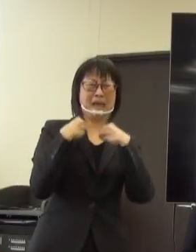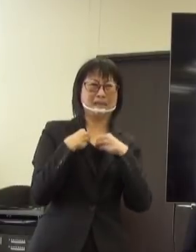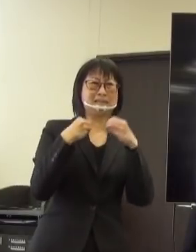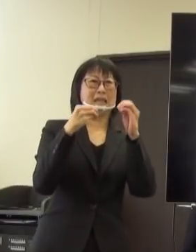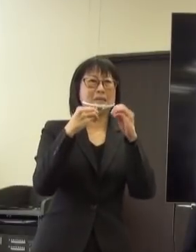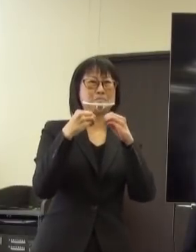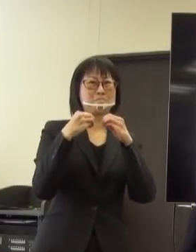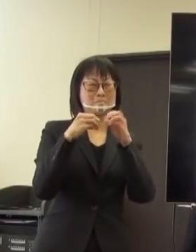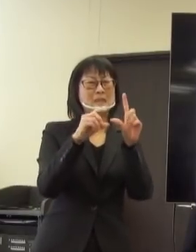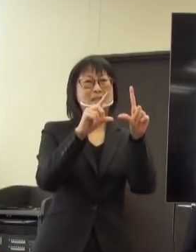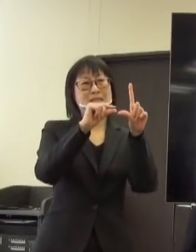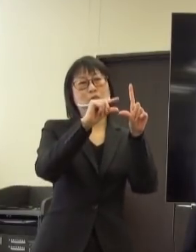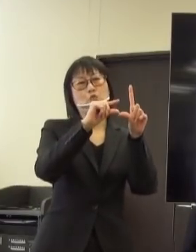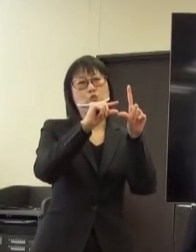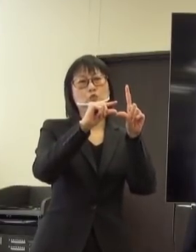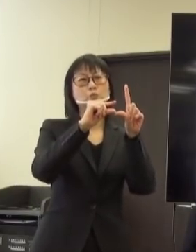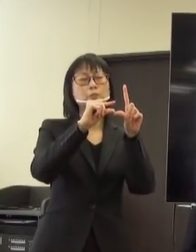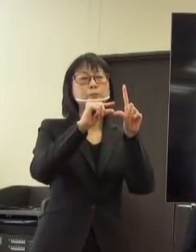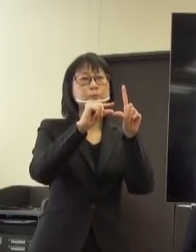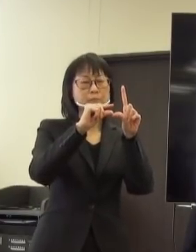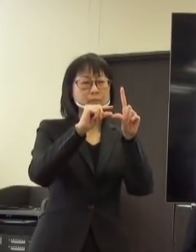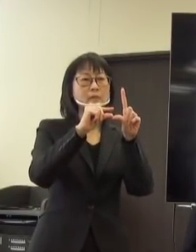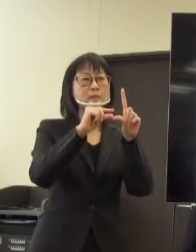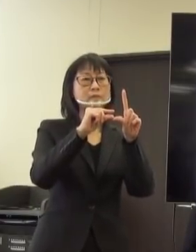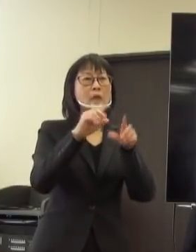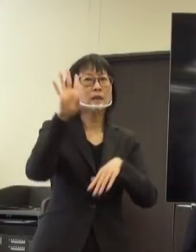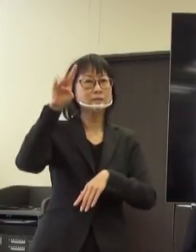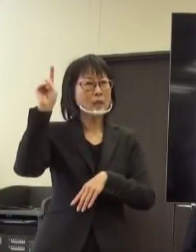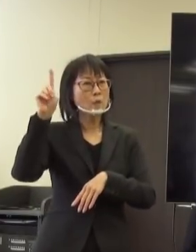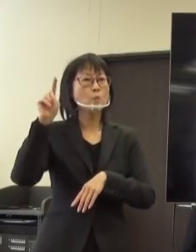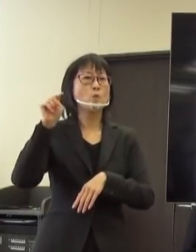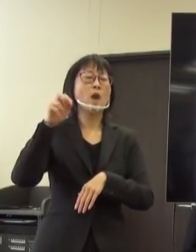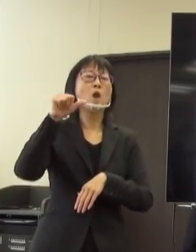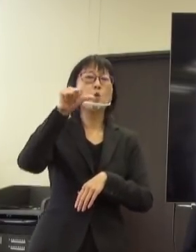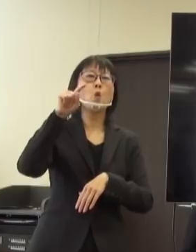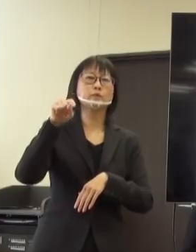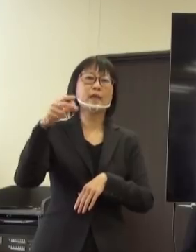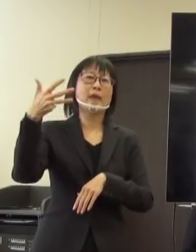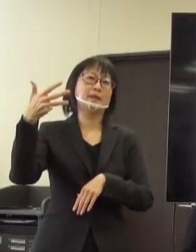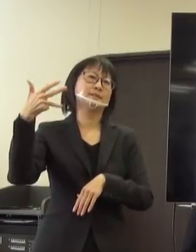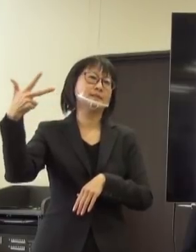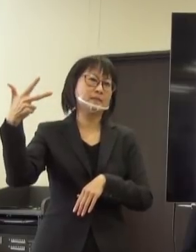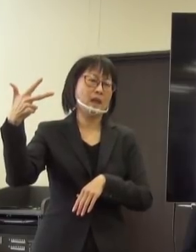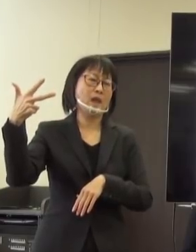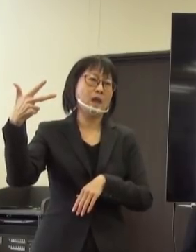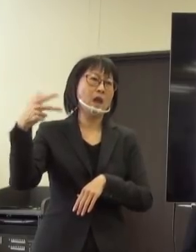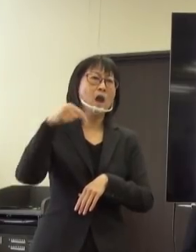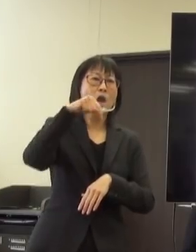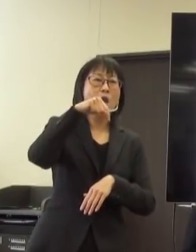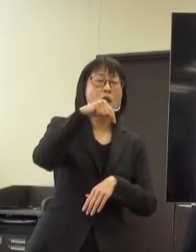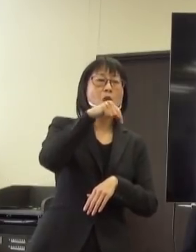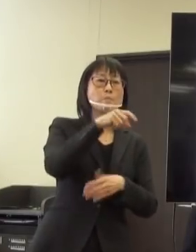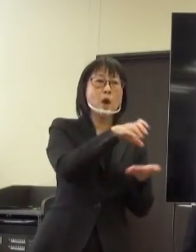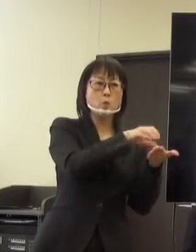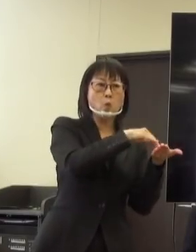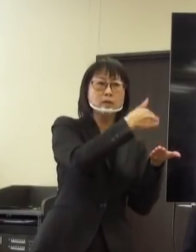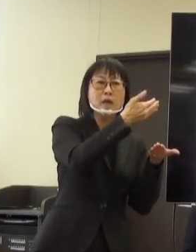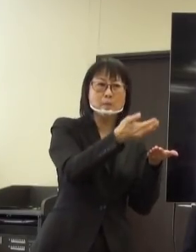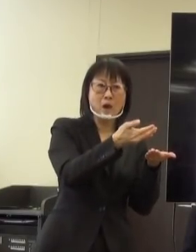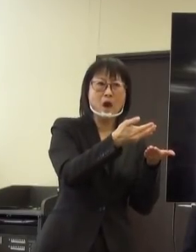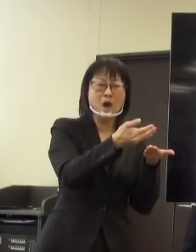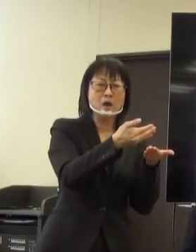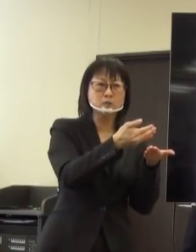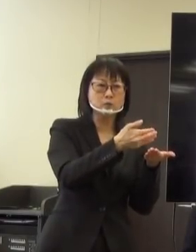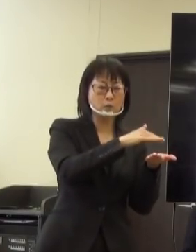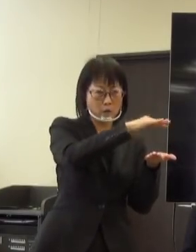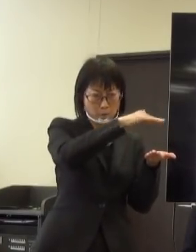が 5.87 です。で福島市だけが、郡山とかその他の市はみんなこう下にな